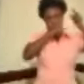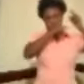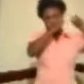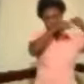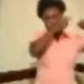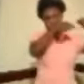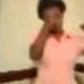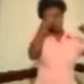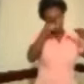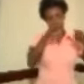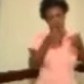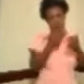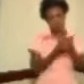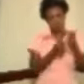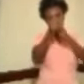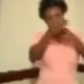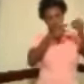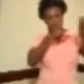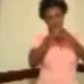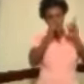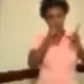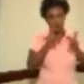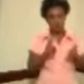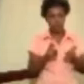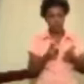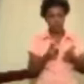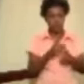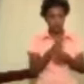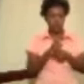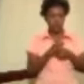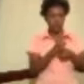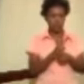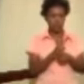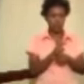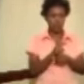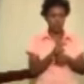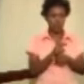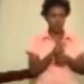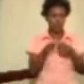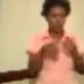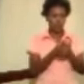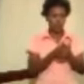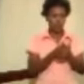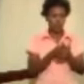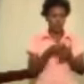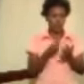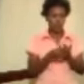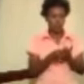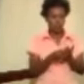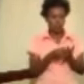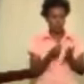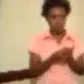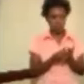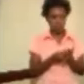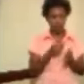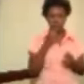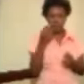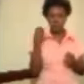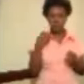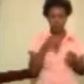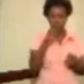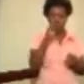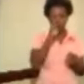nous considérons qu'il faut que nous maintenions dans sans doute le système administratif là, mais sur le plan économique, nous identifions